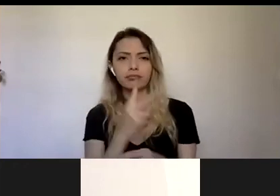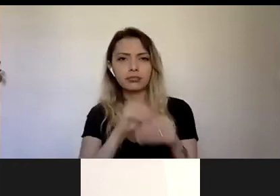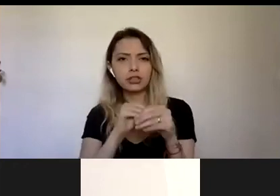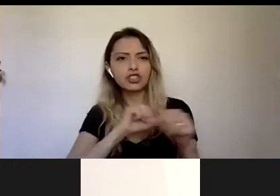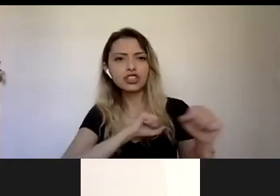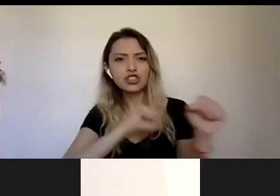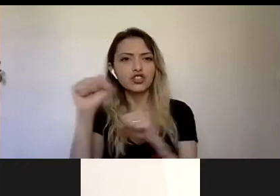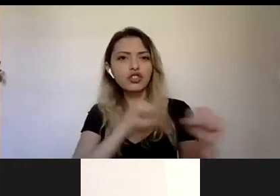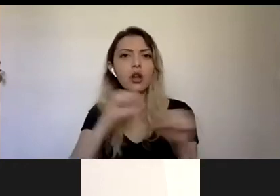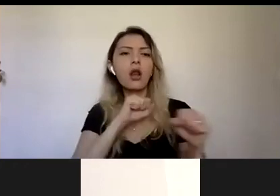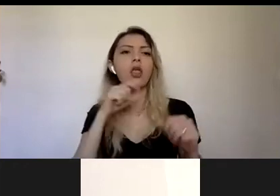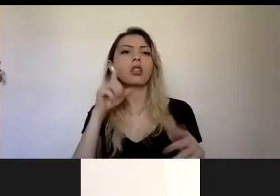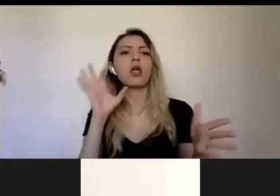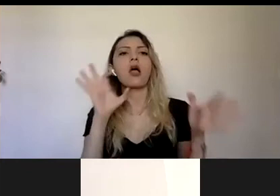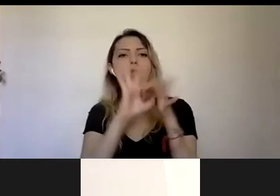bir